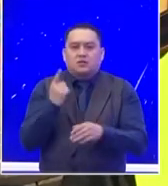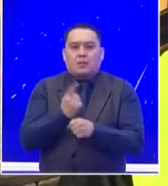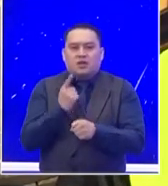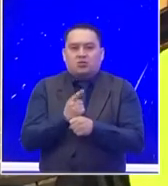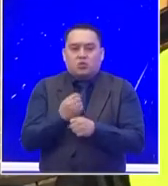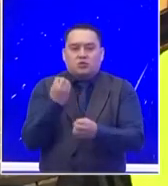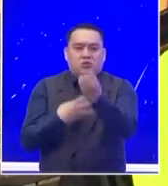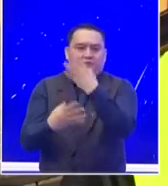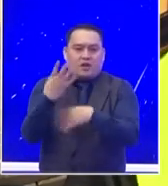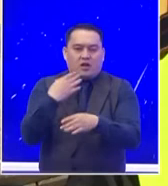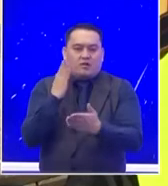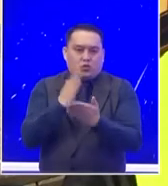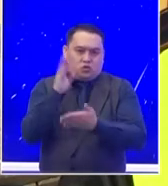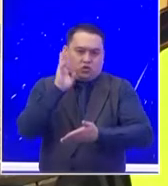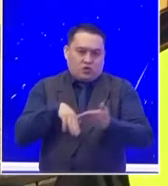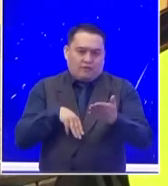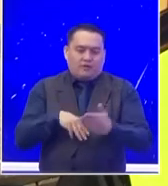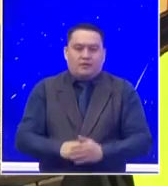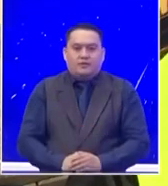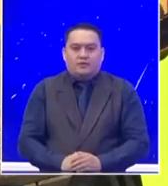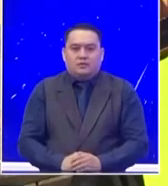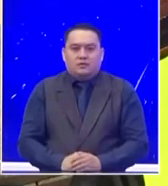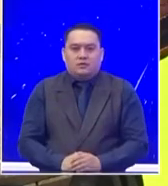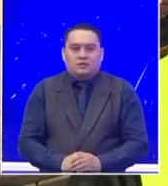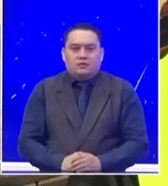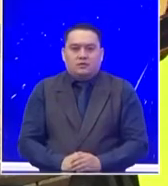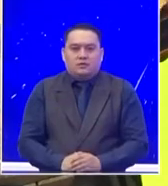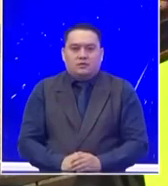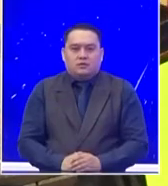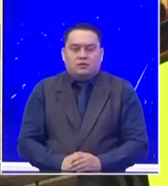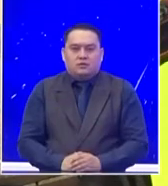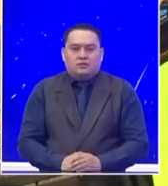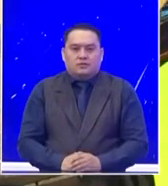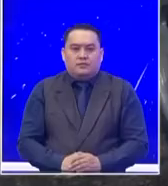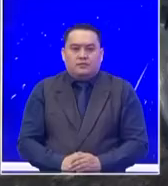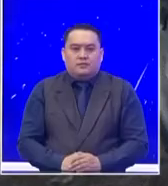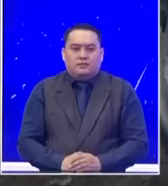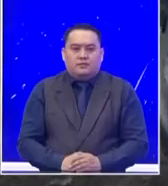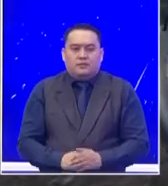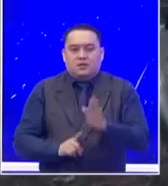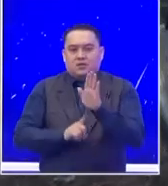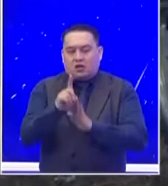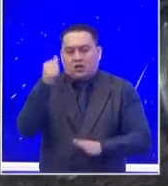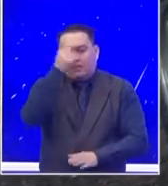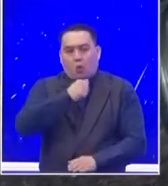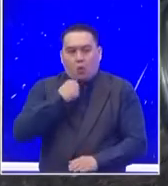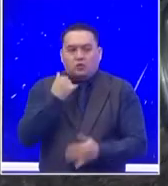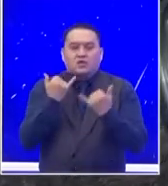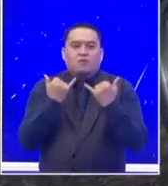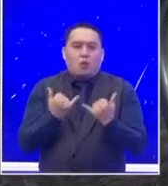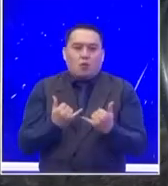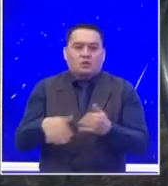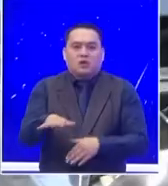сигнал светофора предусматривается штраф 2 МРП, статья 615 административного кодекса Республики Казахстан. С начала текущего года по сегодняшний